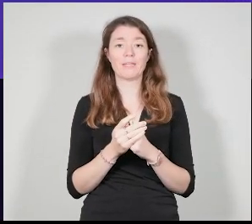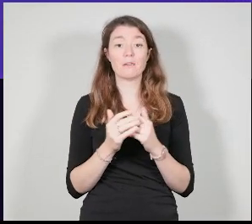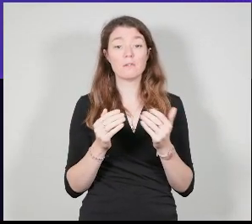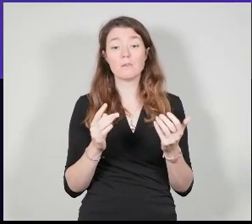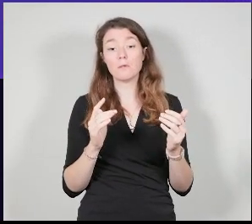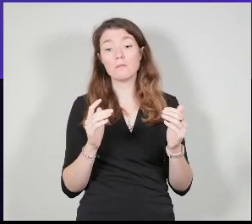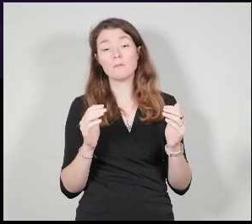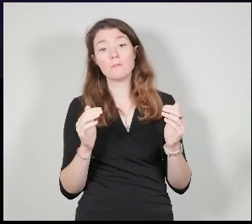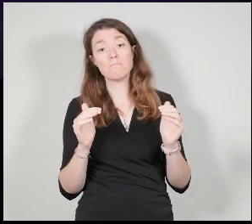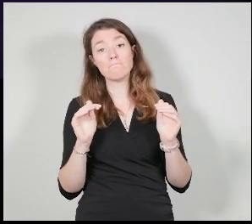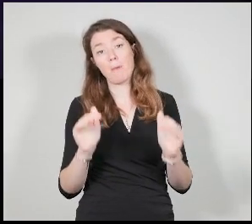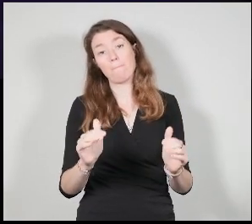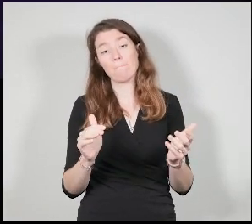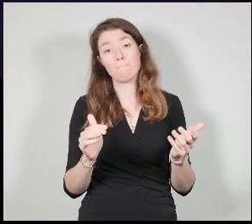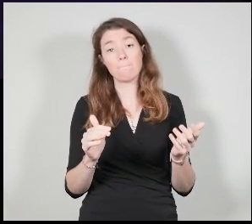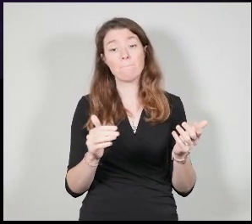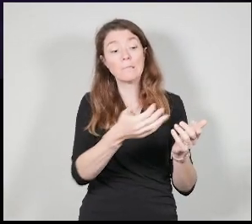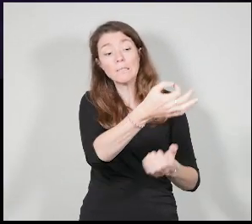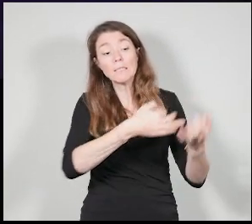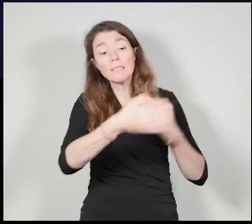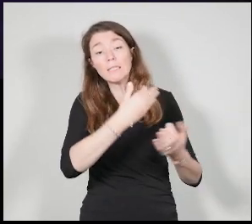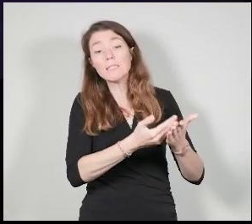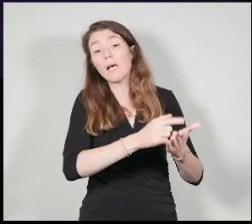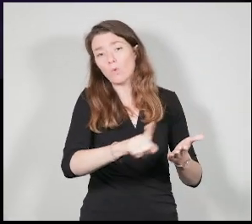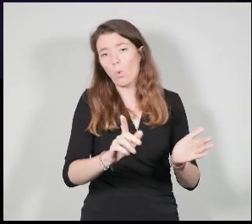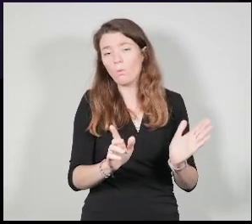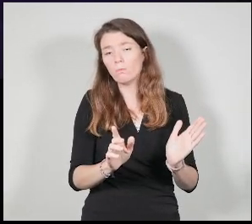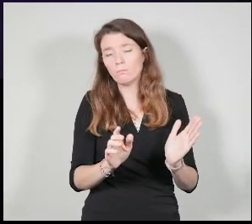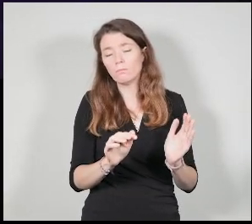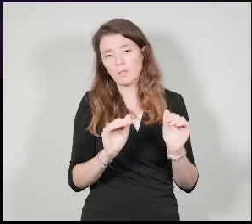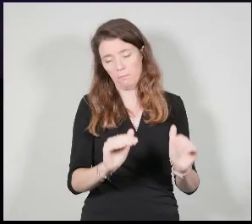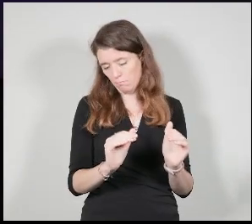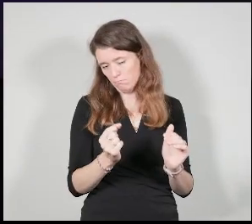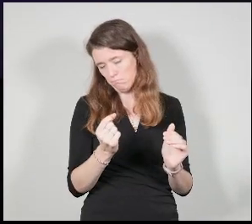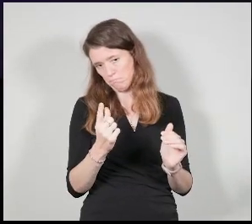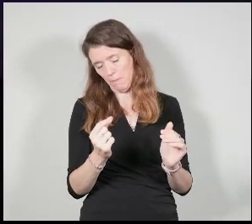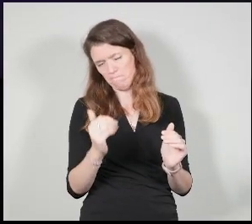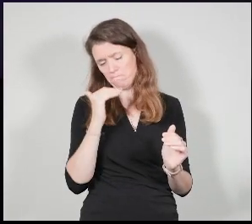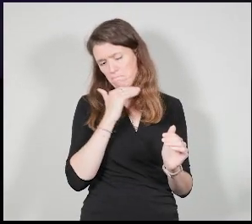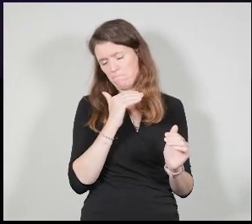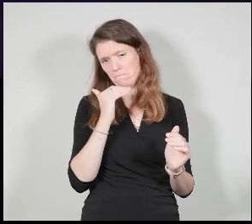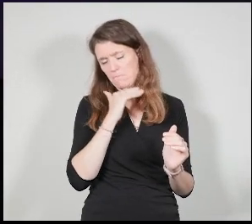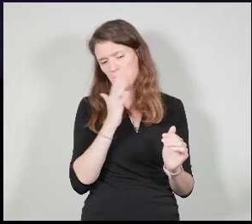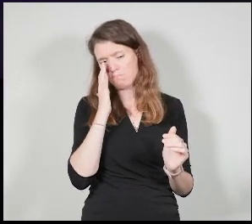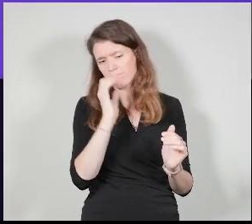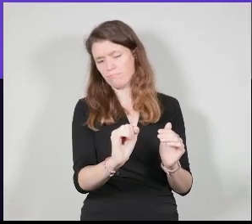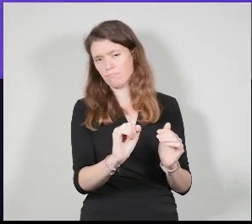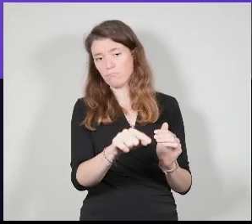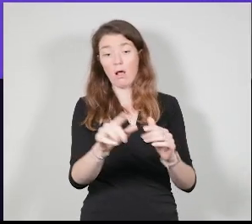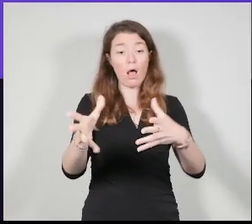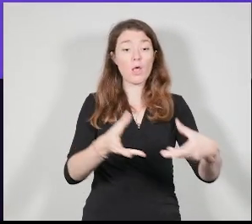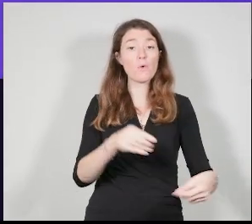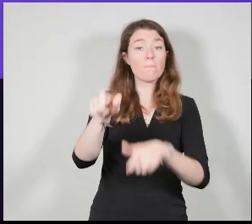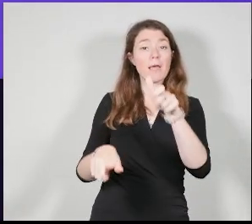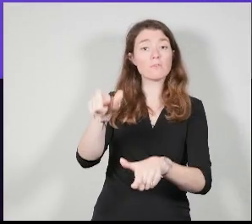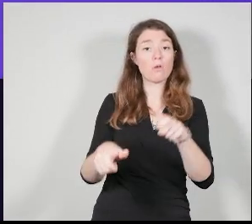même si c'est pas ce qui est dit, très, très facilement, très rapidement, on se retrouve dans ces endroits-là à accueillir des gens qui commencent